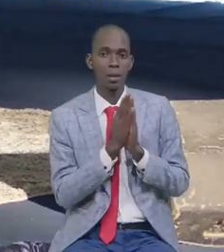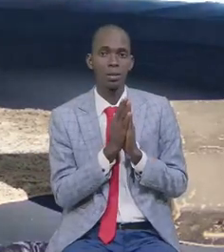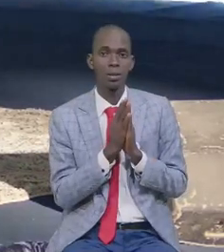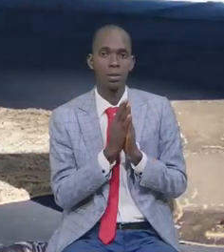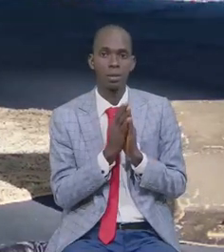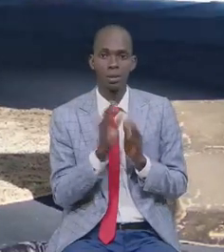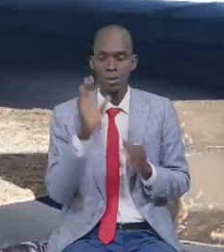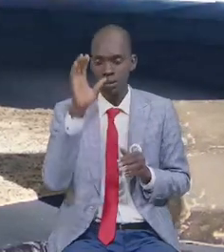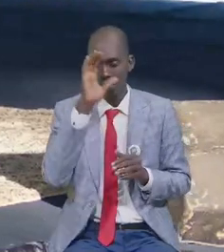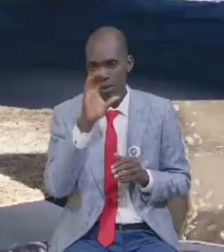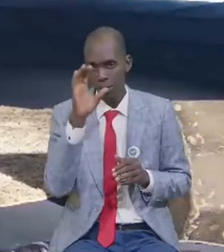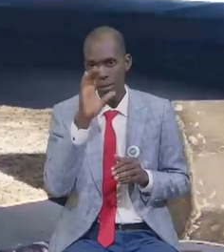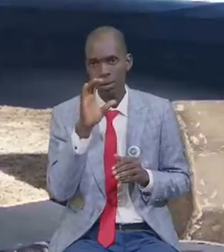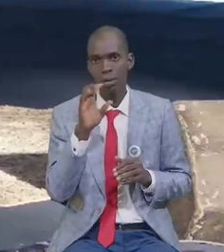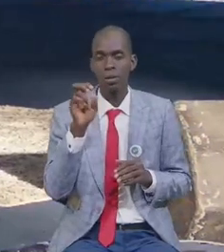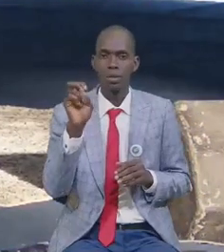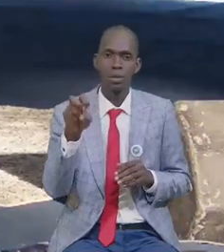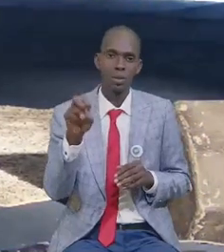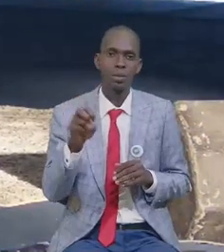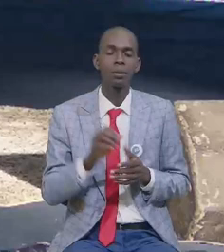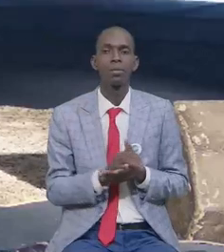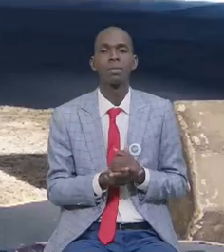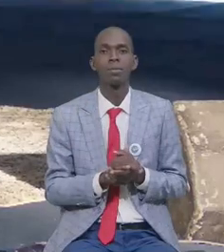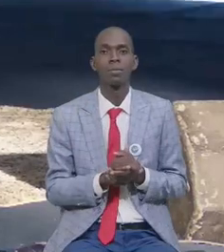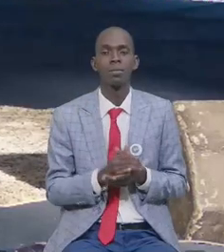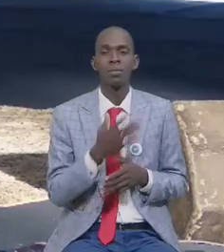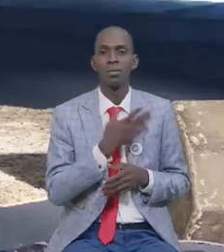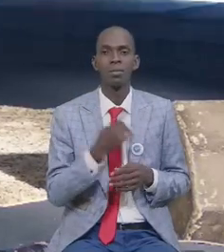Demander, chercher, frapper.